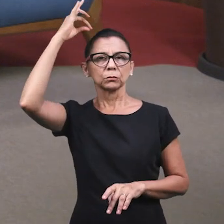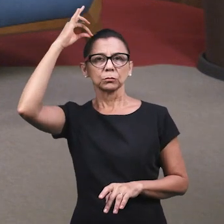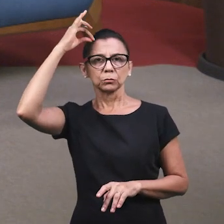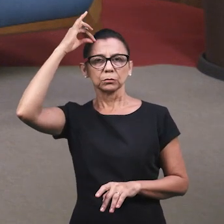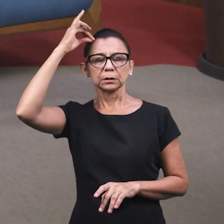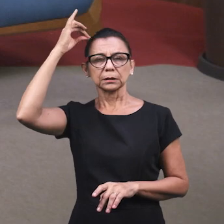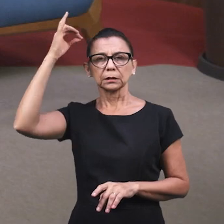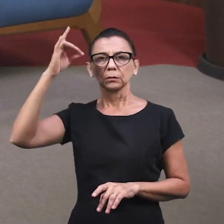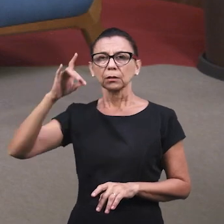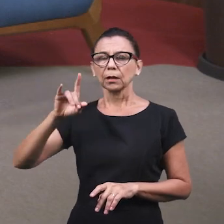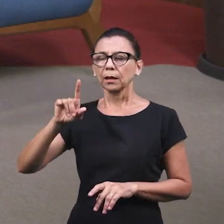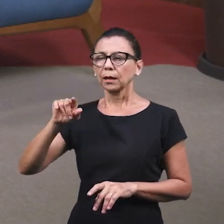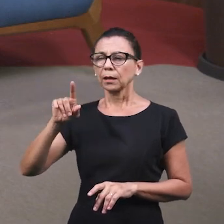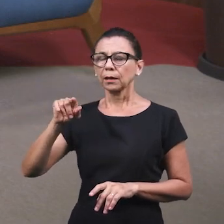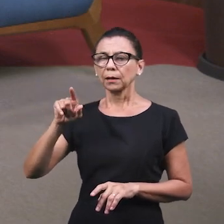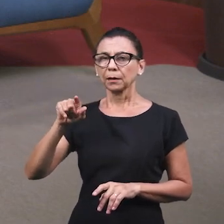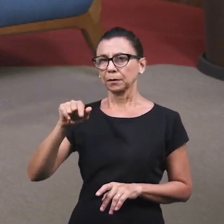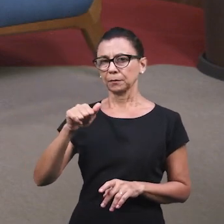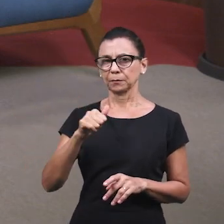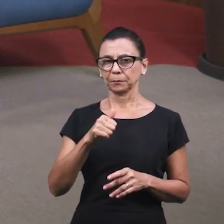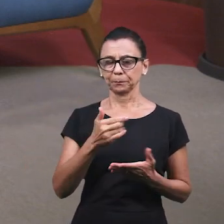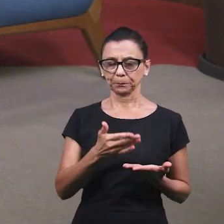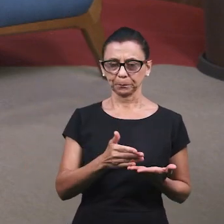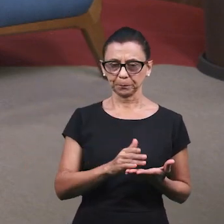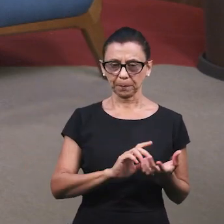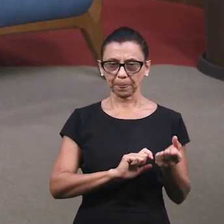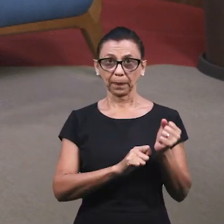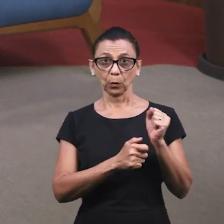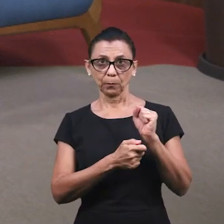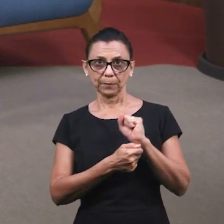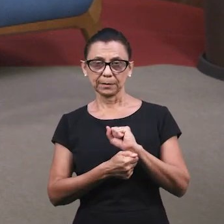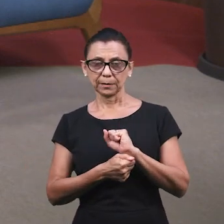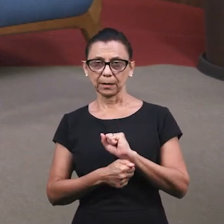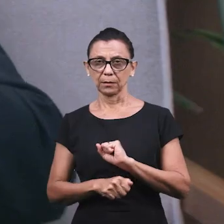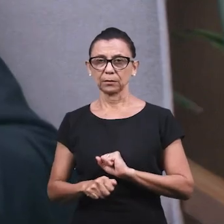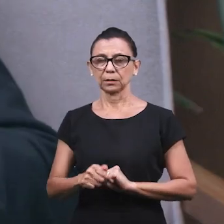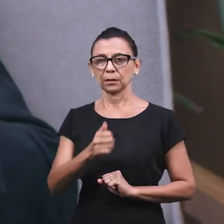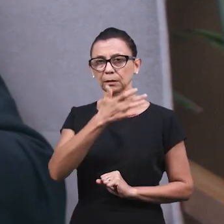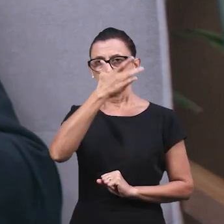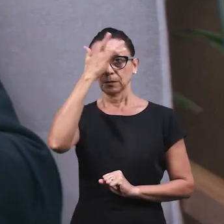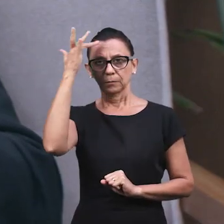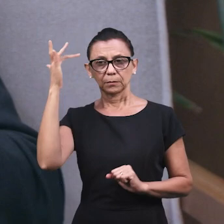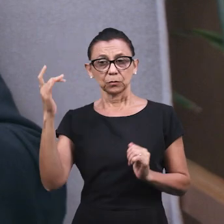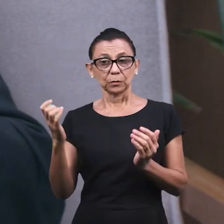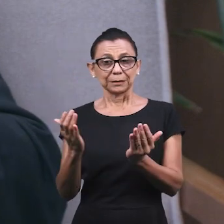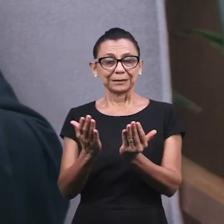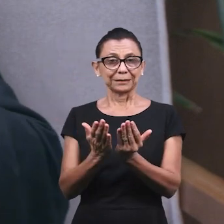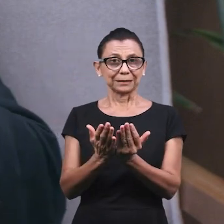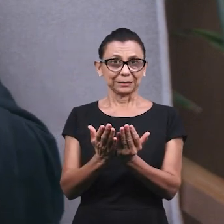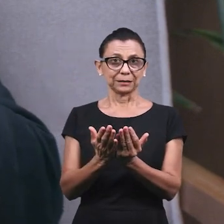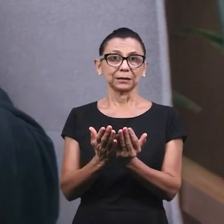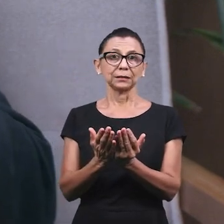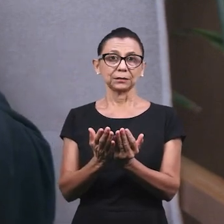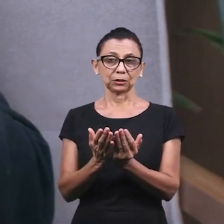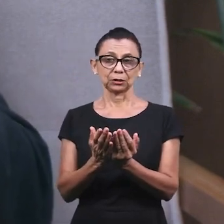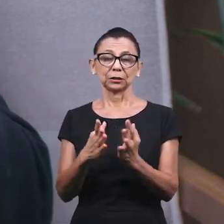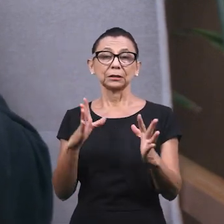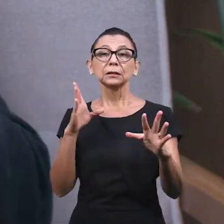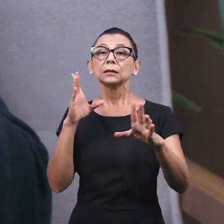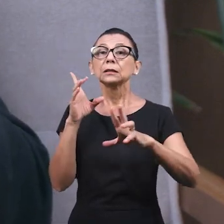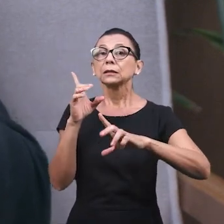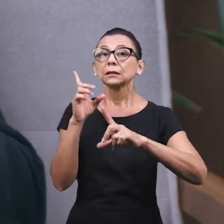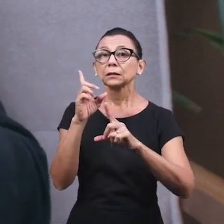Alors, je vais commencer, Daniel. Afin que l'homme chrétien, de manière spécifique,